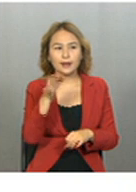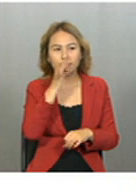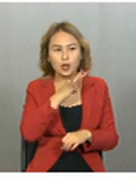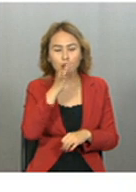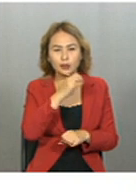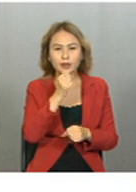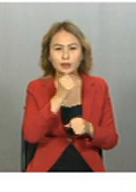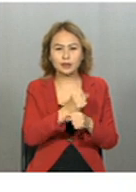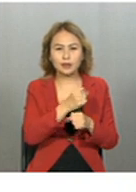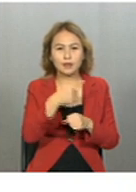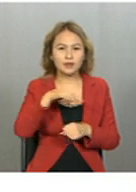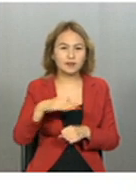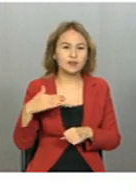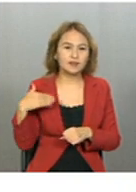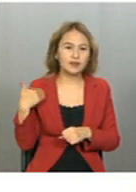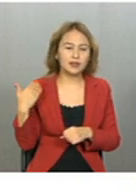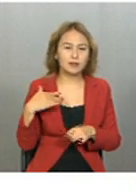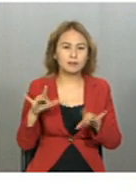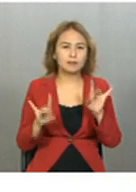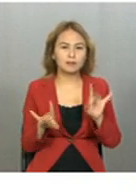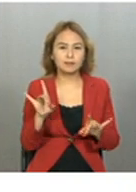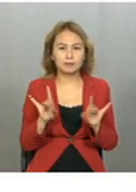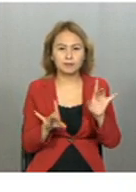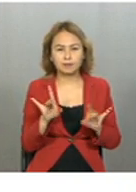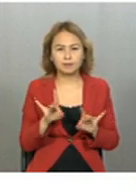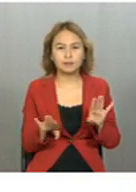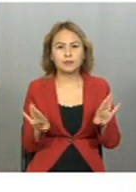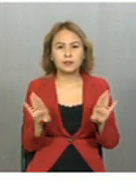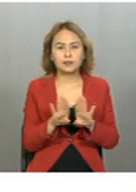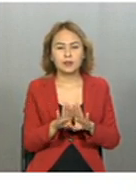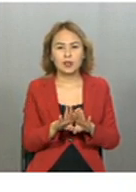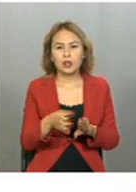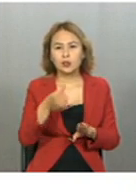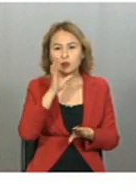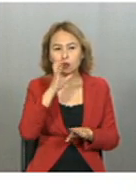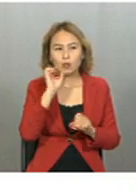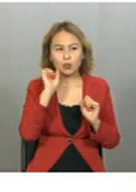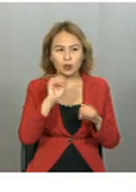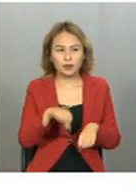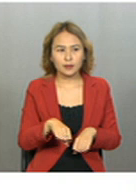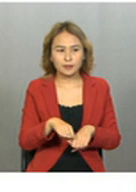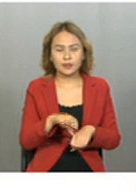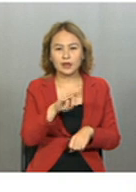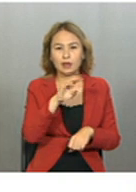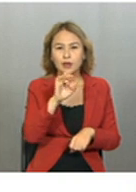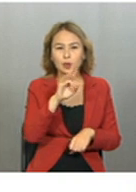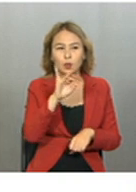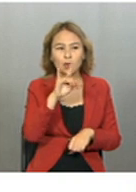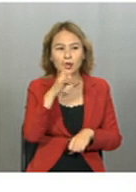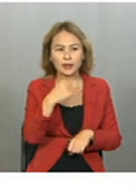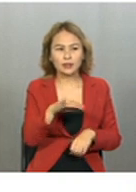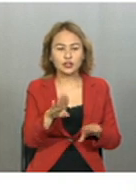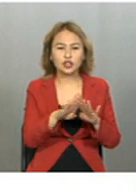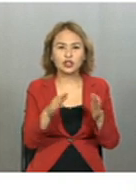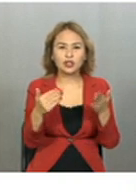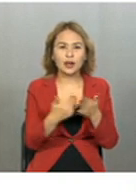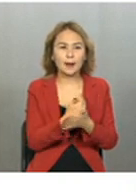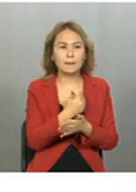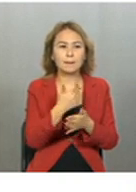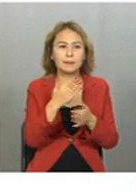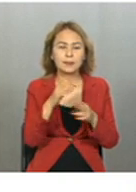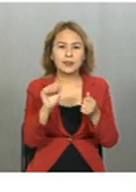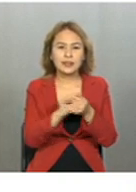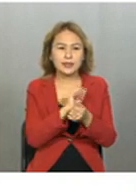бай, дәмді қайнатпа және шырындар жасайды. Таңқурай жаңа піскен,